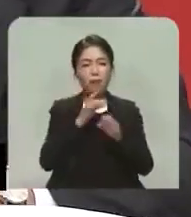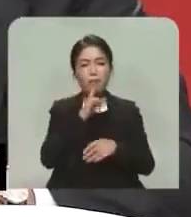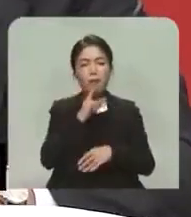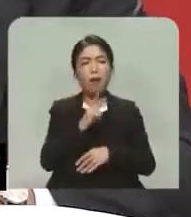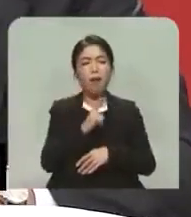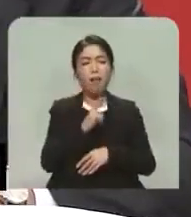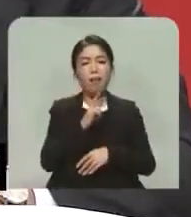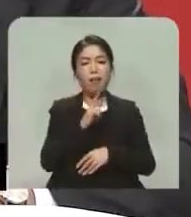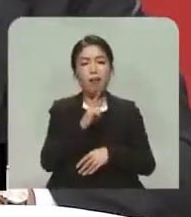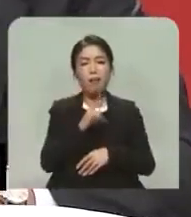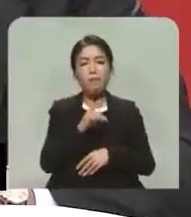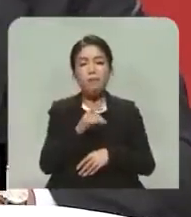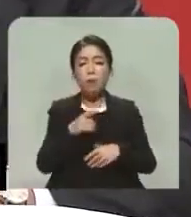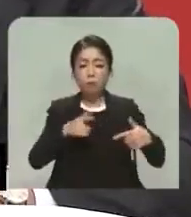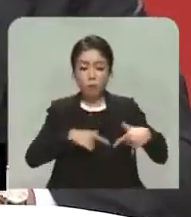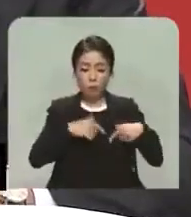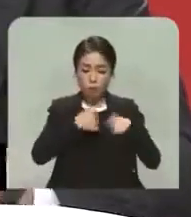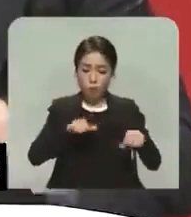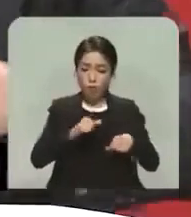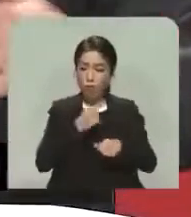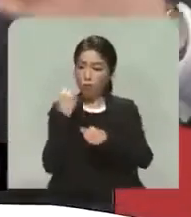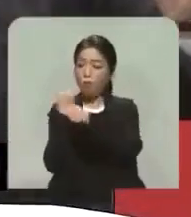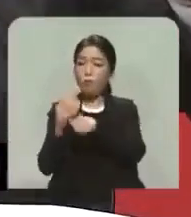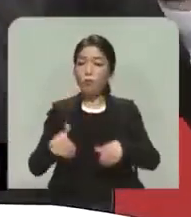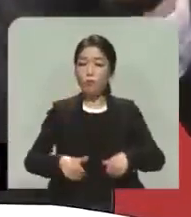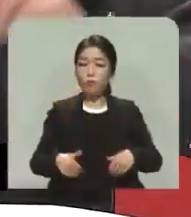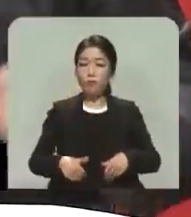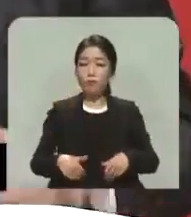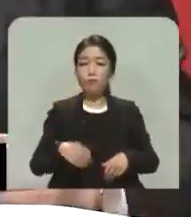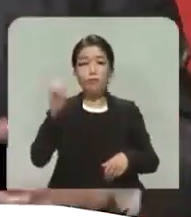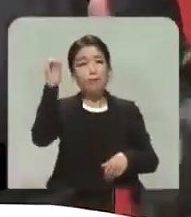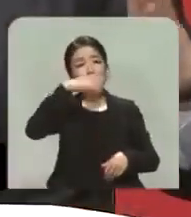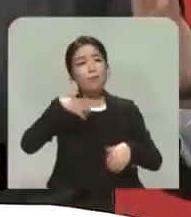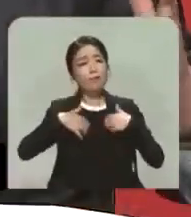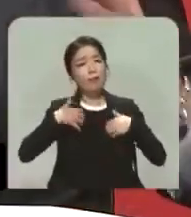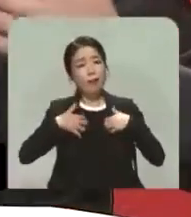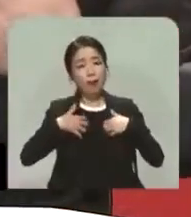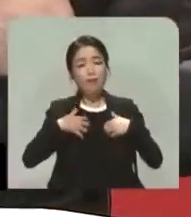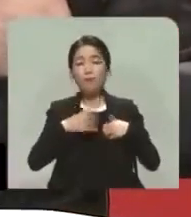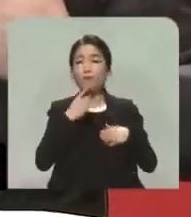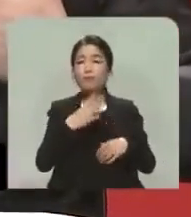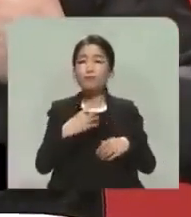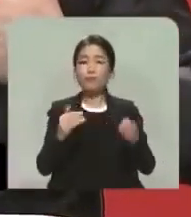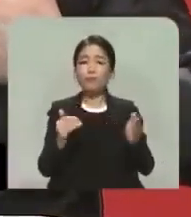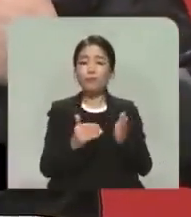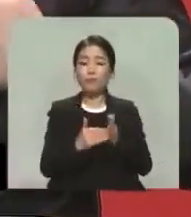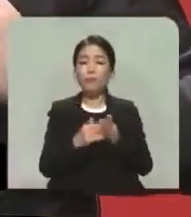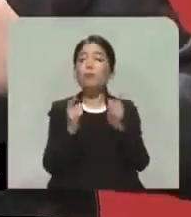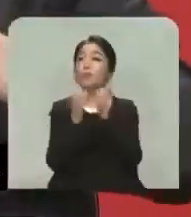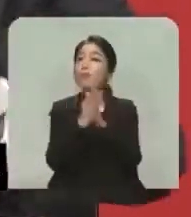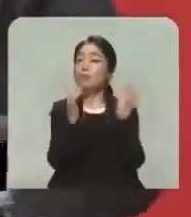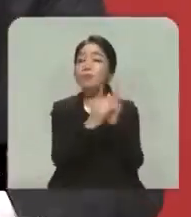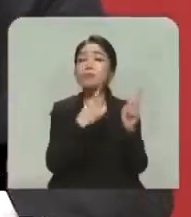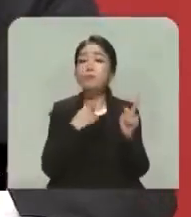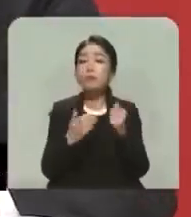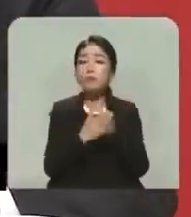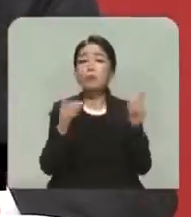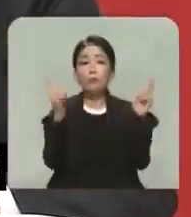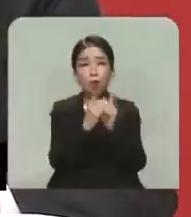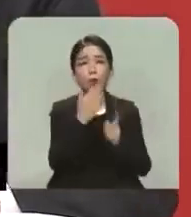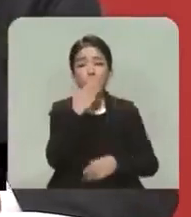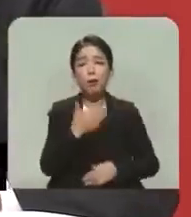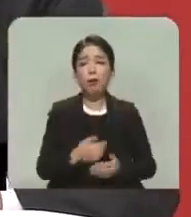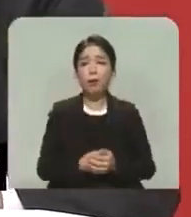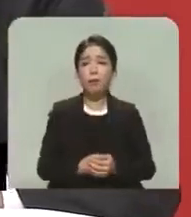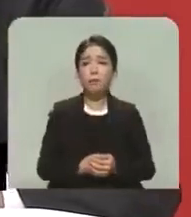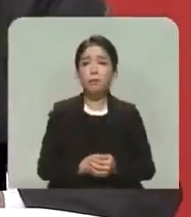헛소리를 하면 그러면 명예훼손으로 고발해야 되는 거 아닙니까? 그걸 재미로도 볼 수 있는 거지 그게 제 의사결정. 아니 직접 만나셨으니까 하는 말이죠. 아니 만날 수도 있는 거